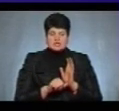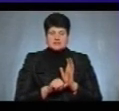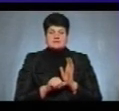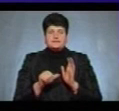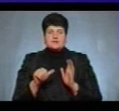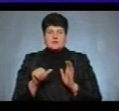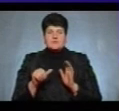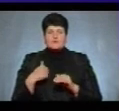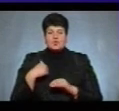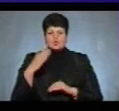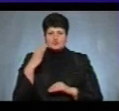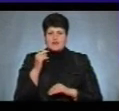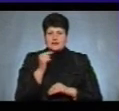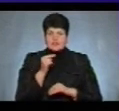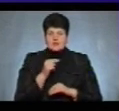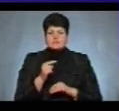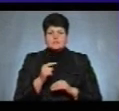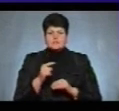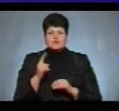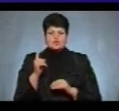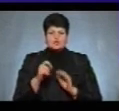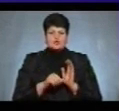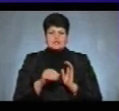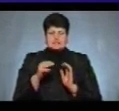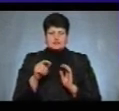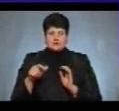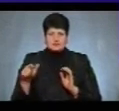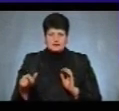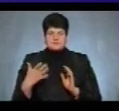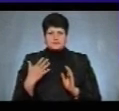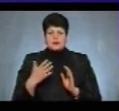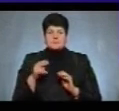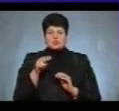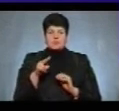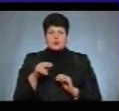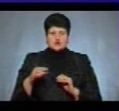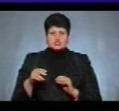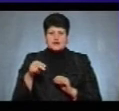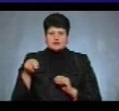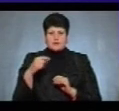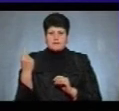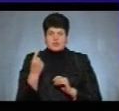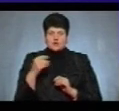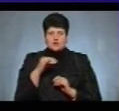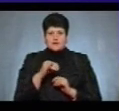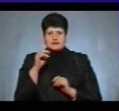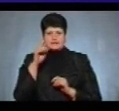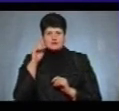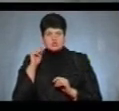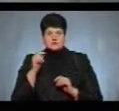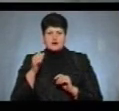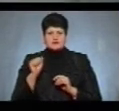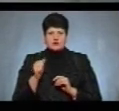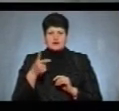Андрюка, проголосували там понад 106 тисяч людей. Рейтинги такі – Петро Порошенко перший, Юлія Тимошенко і Анатолій